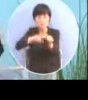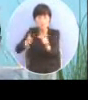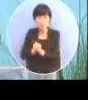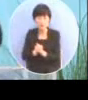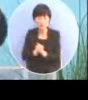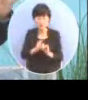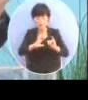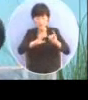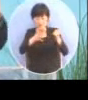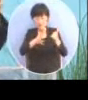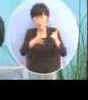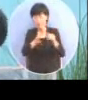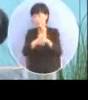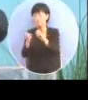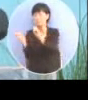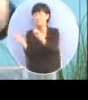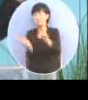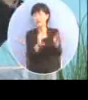này đi.